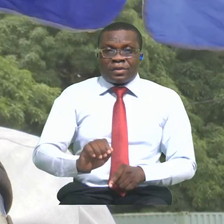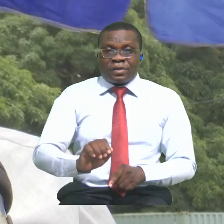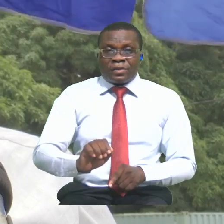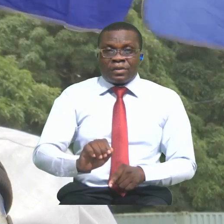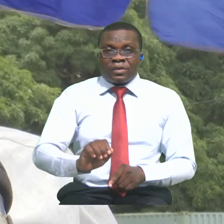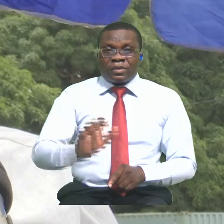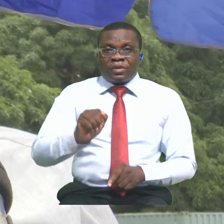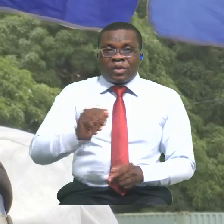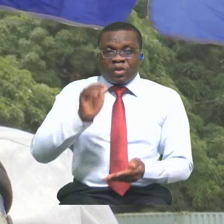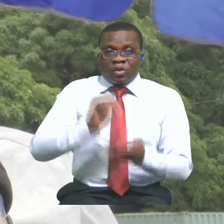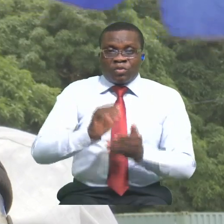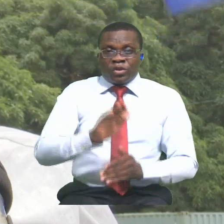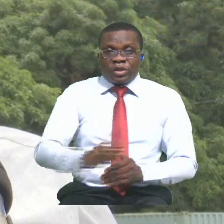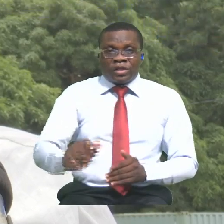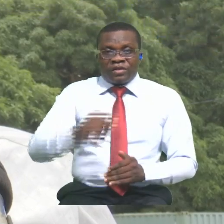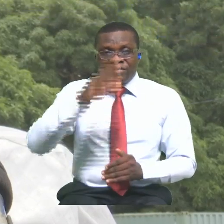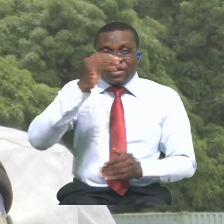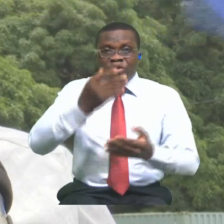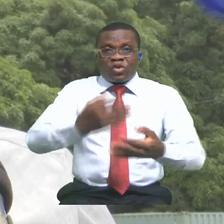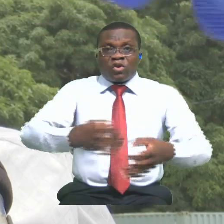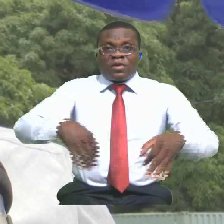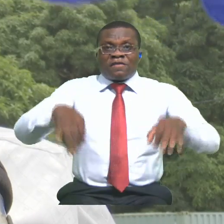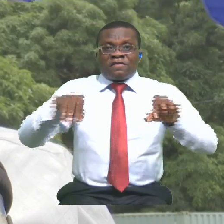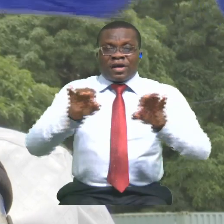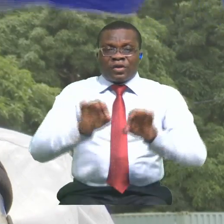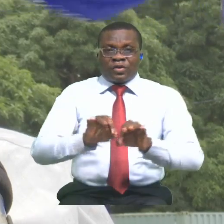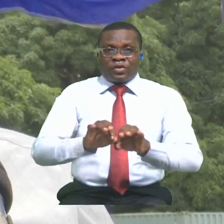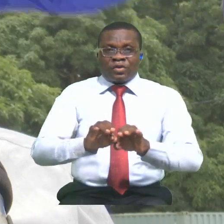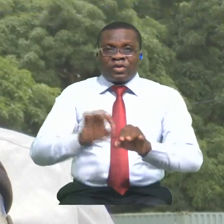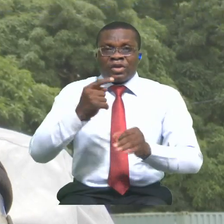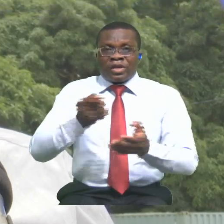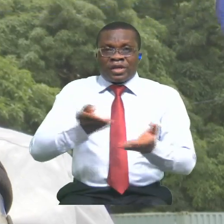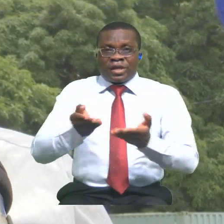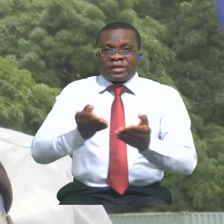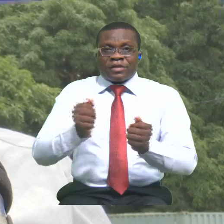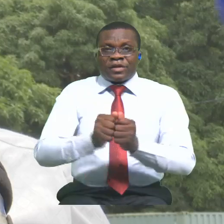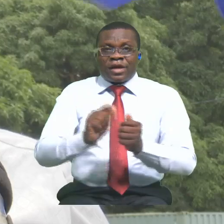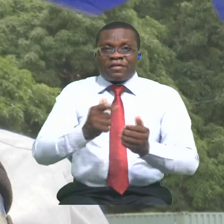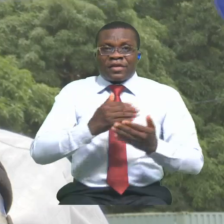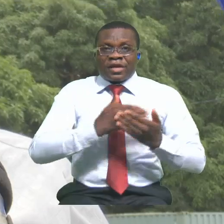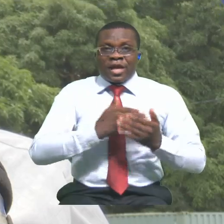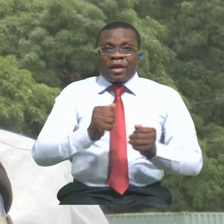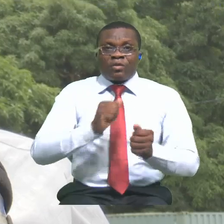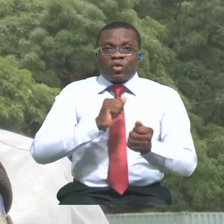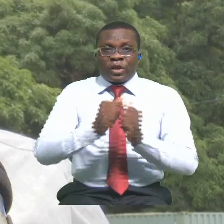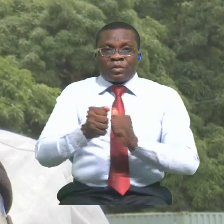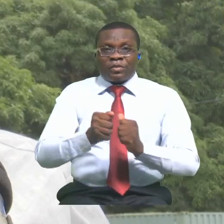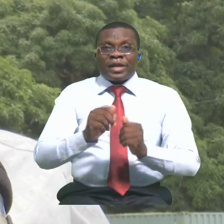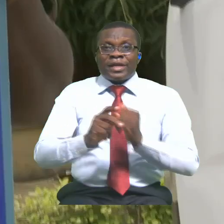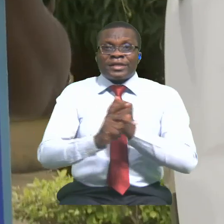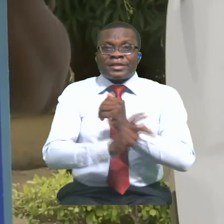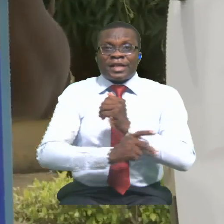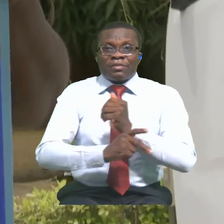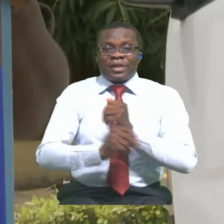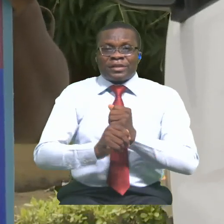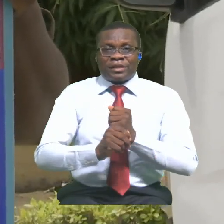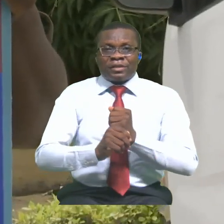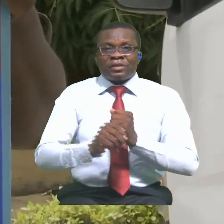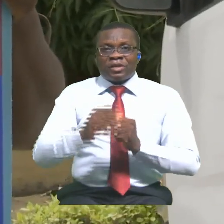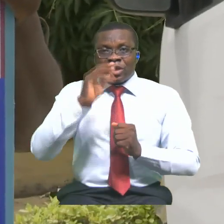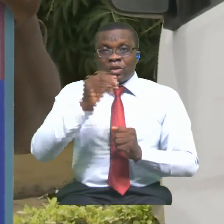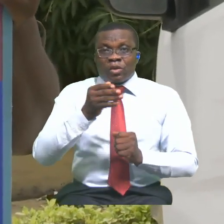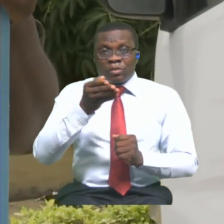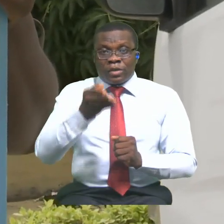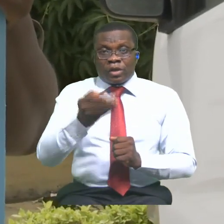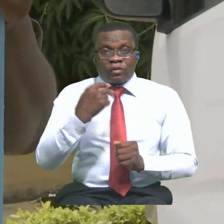le petit-enfant d'un homme valeureux qui a servi avec amour et dévouement sa patrie. Le colonel